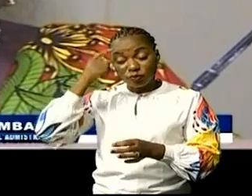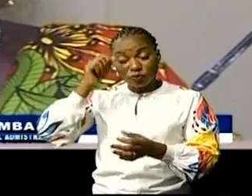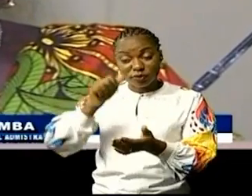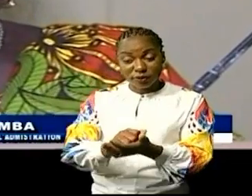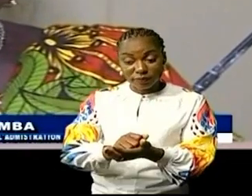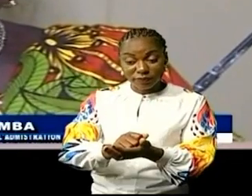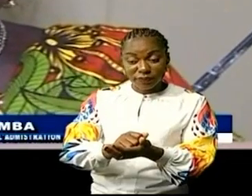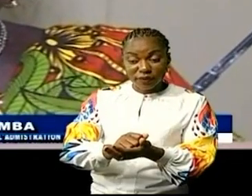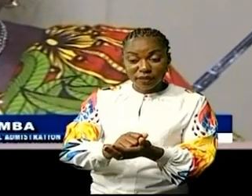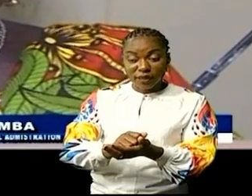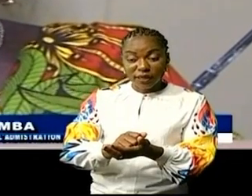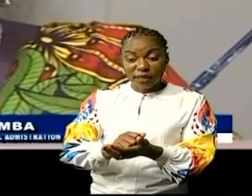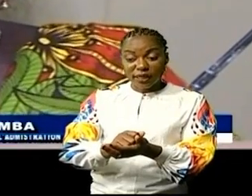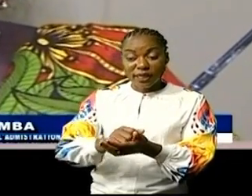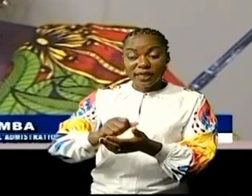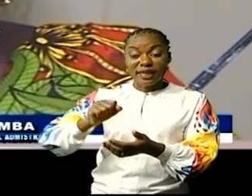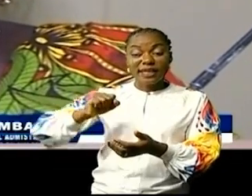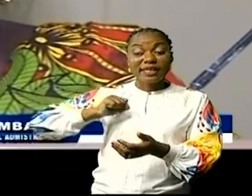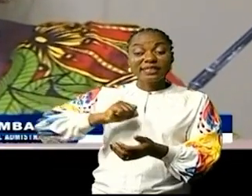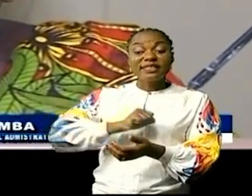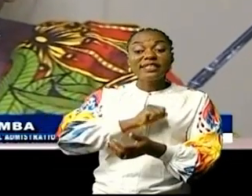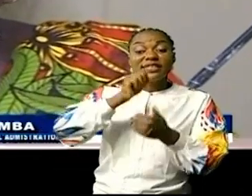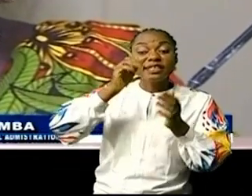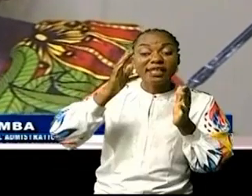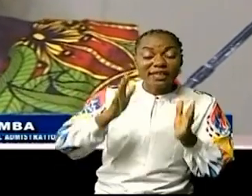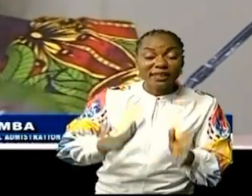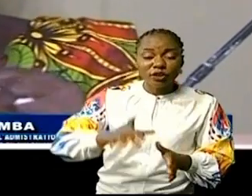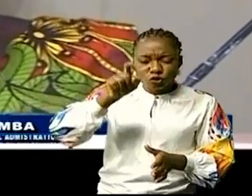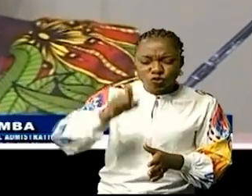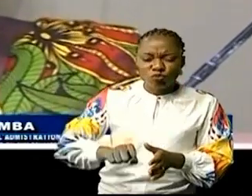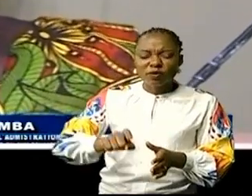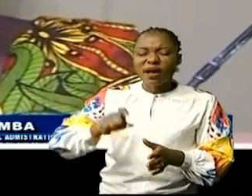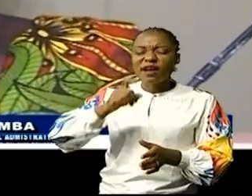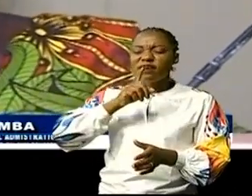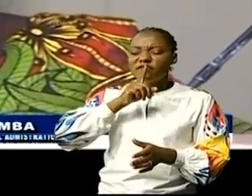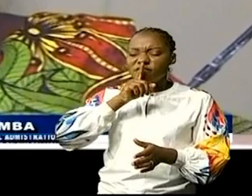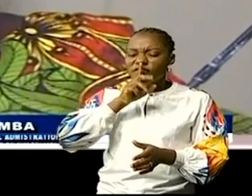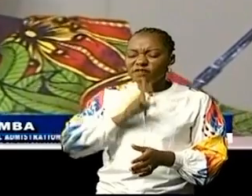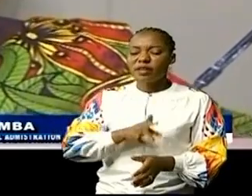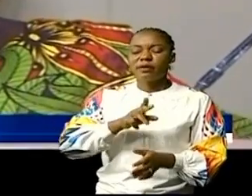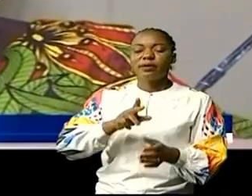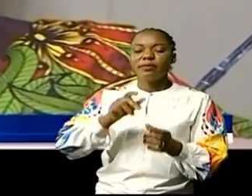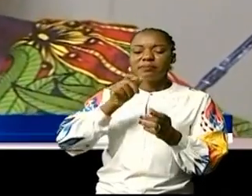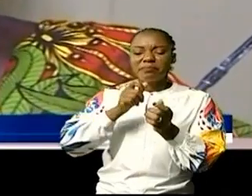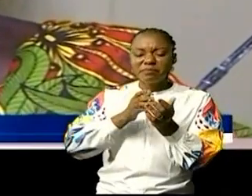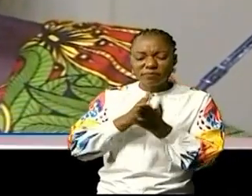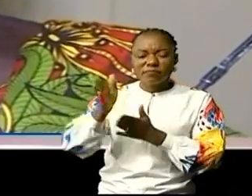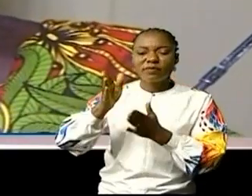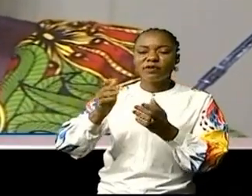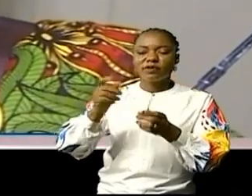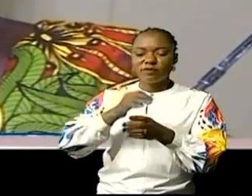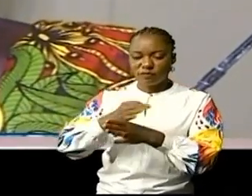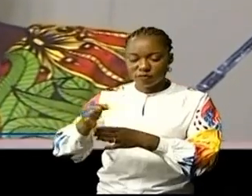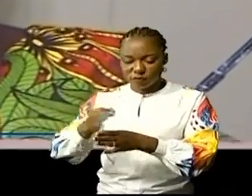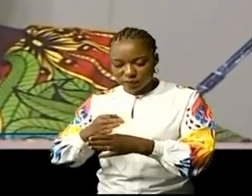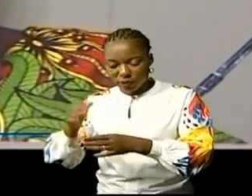les syndicalistes doivent être bien formés pour défendre les intérêts des agents et de leurs